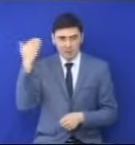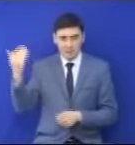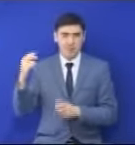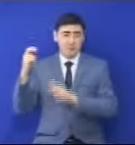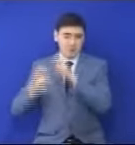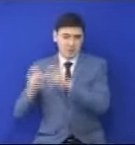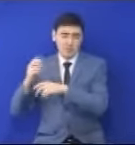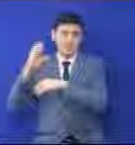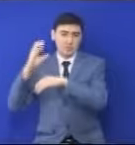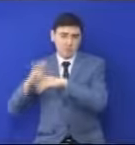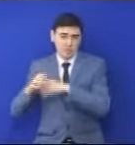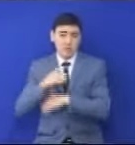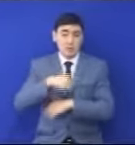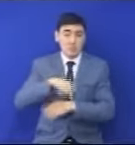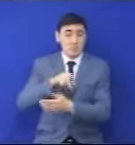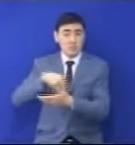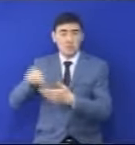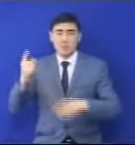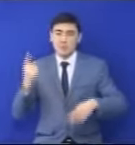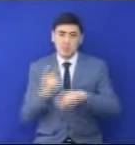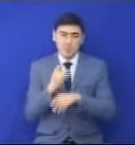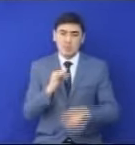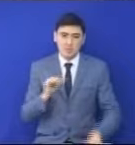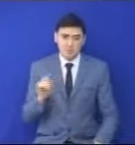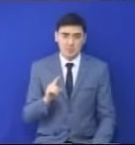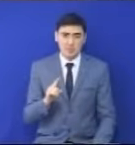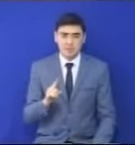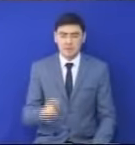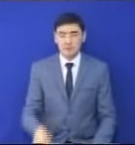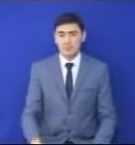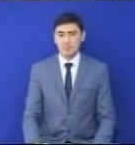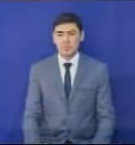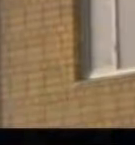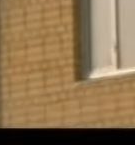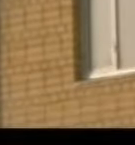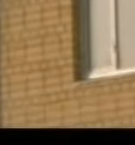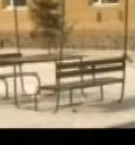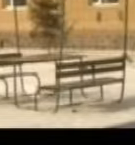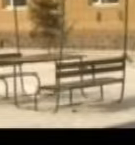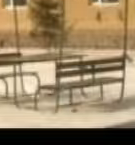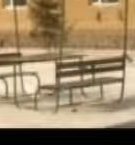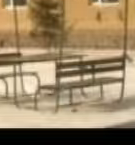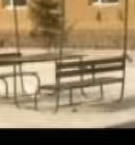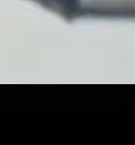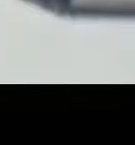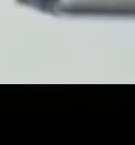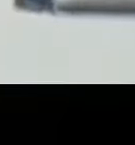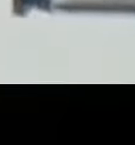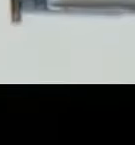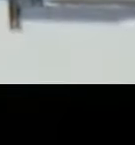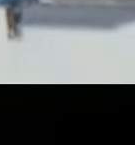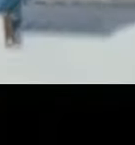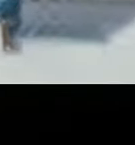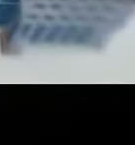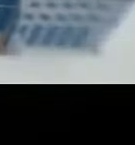бірегей құрылғы еліміз бойынша алғаш рет Семейде орнатылмақ. Аяулым Өмірбаева, Ернұр Қалелов, Семей телеарнасы.